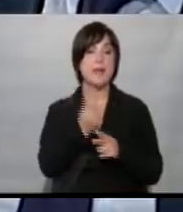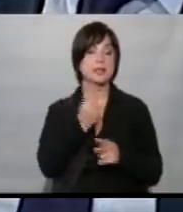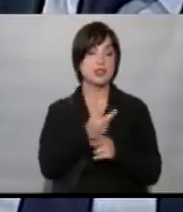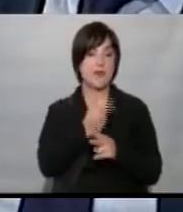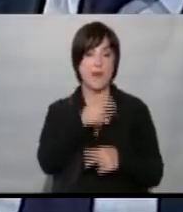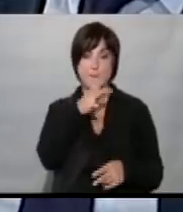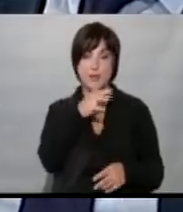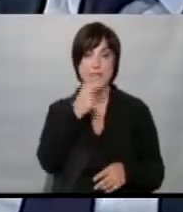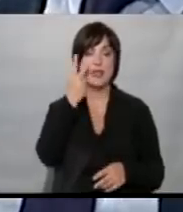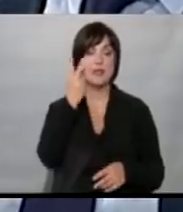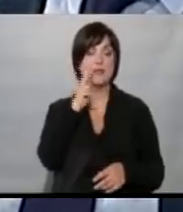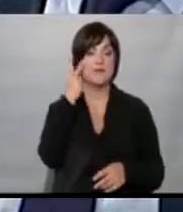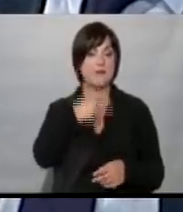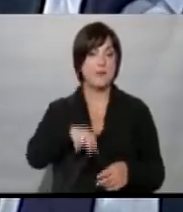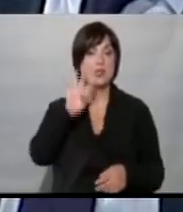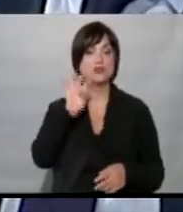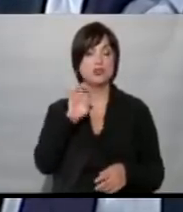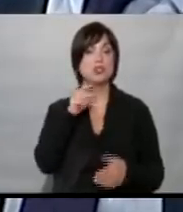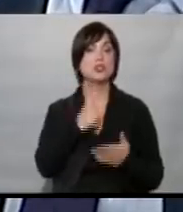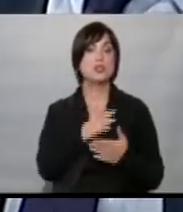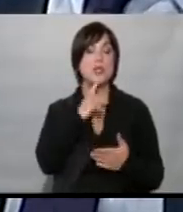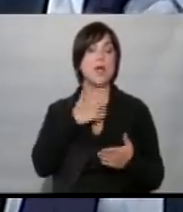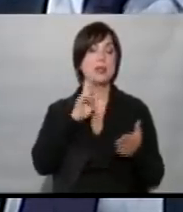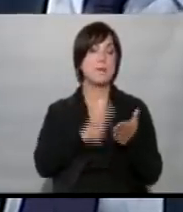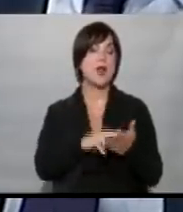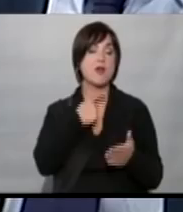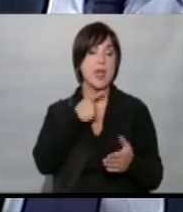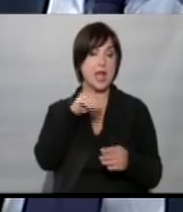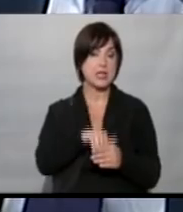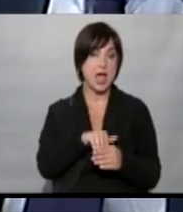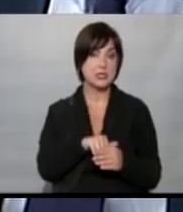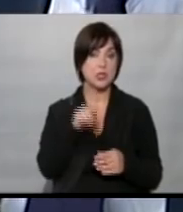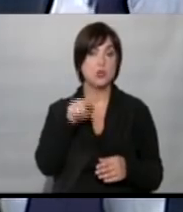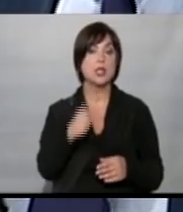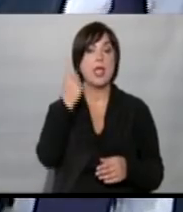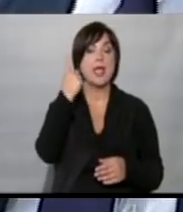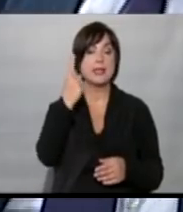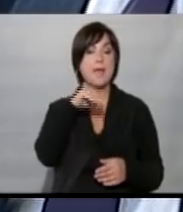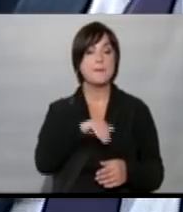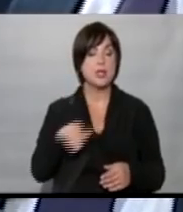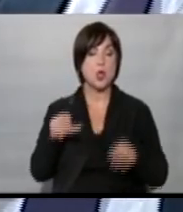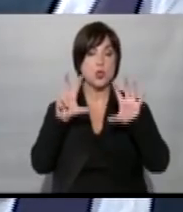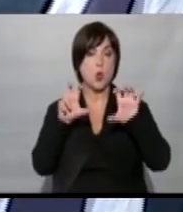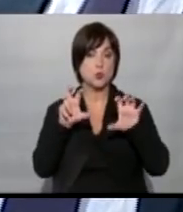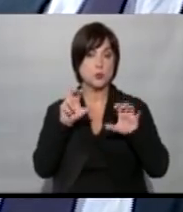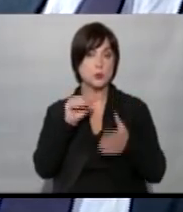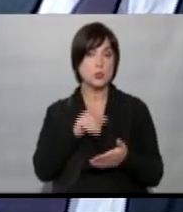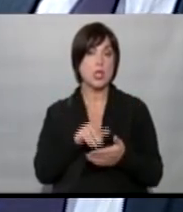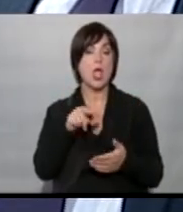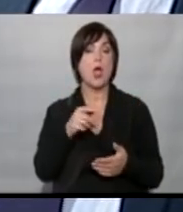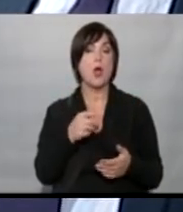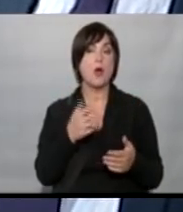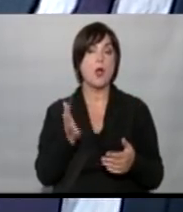тие 2.400.000, 1.800.000 имаат право на глас. Од тие 1.800.000, е сега вие